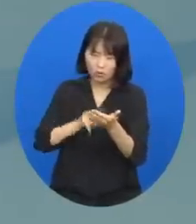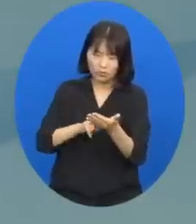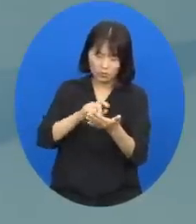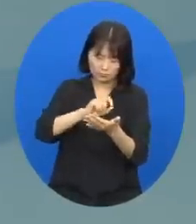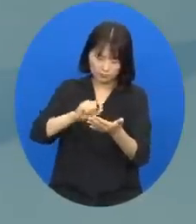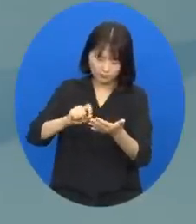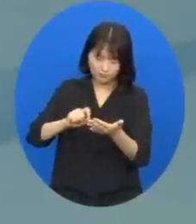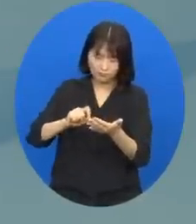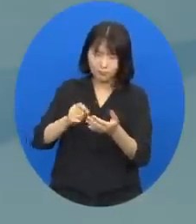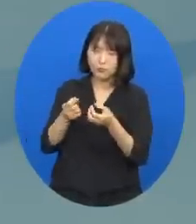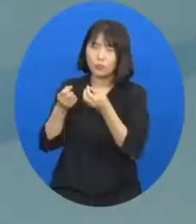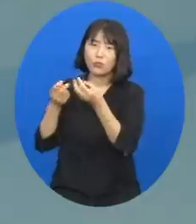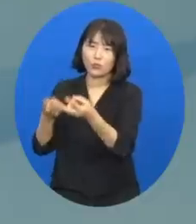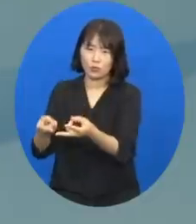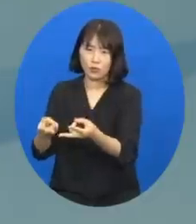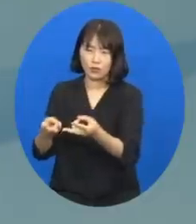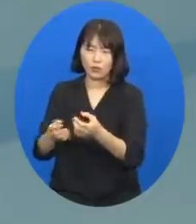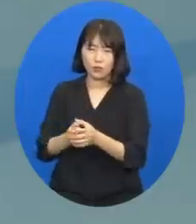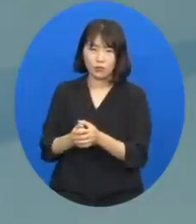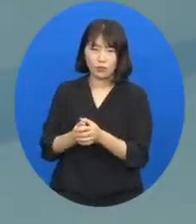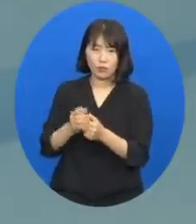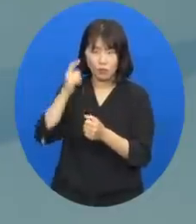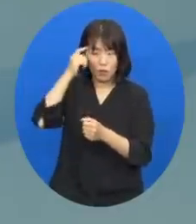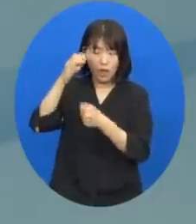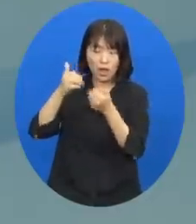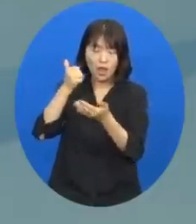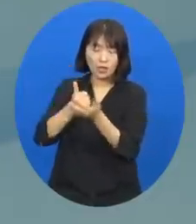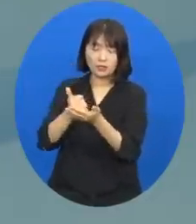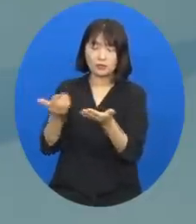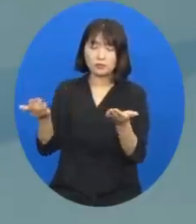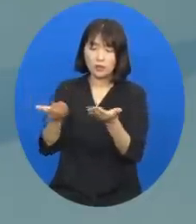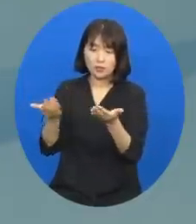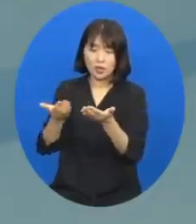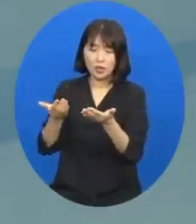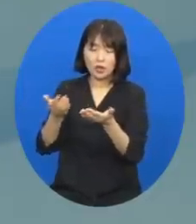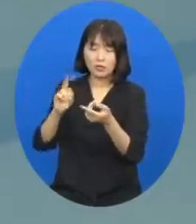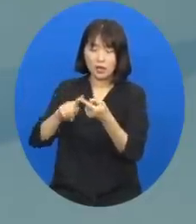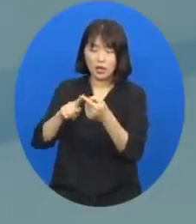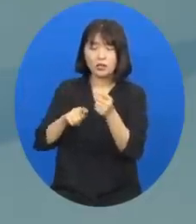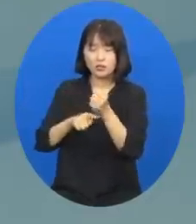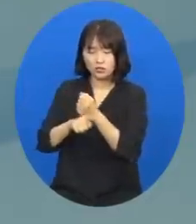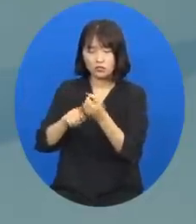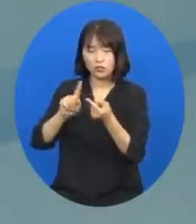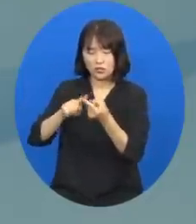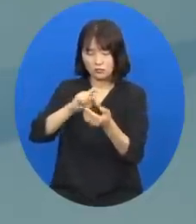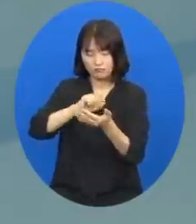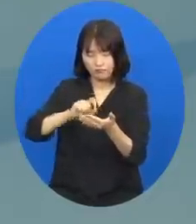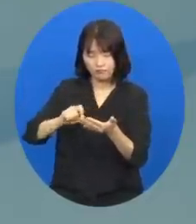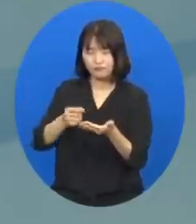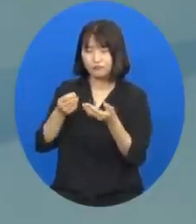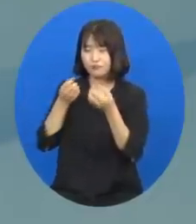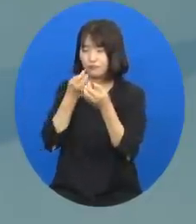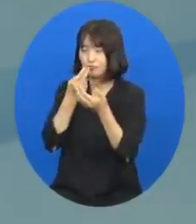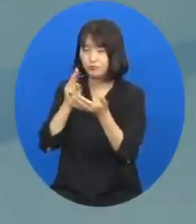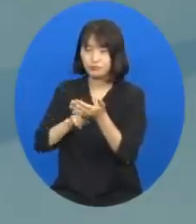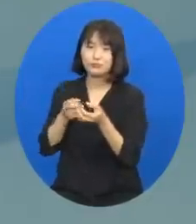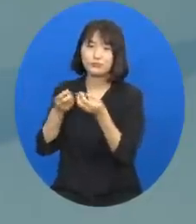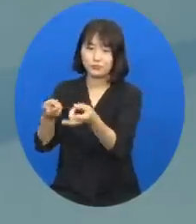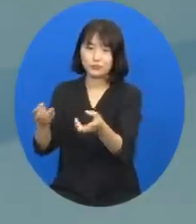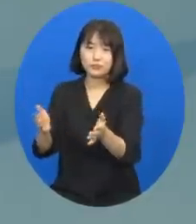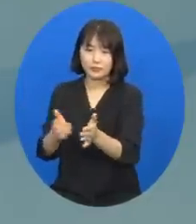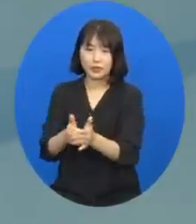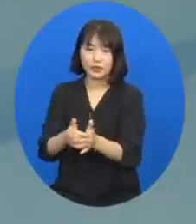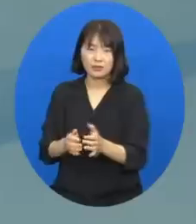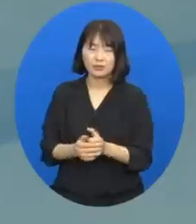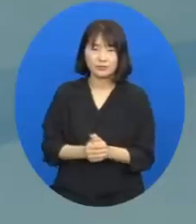드러냈던 것입니다 이런 얘기를 해요 목사들은 하나님이 붐을 일으키는 데 있어서 자신보다 더 많이 사용하시는